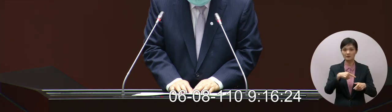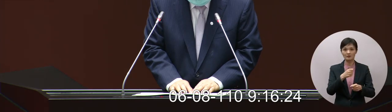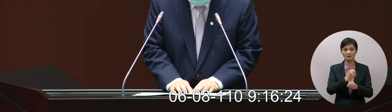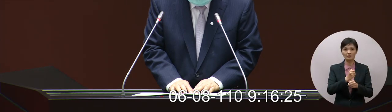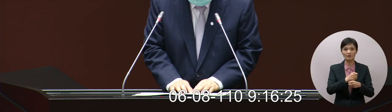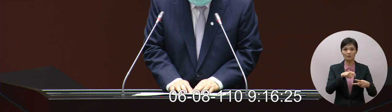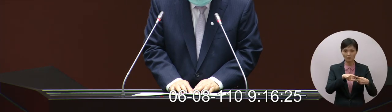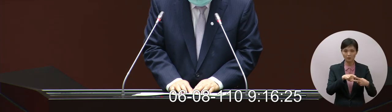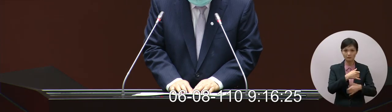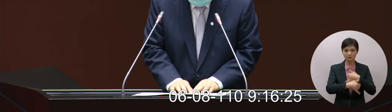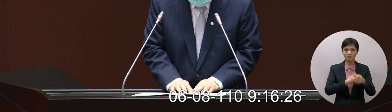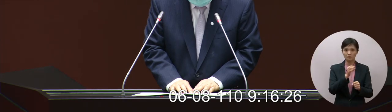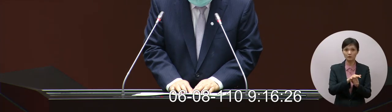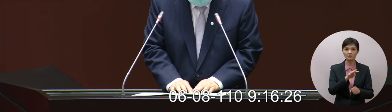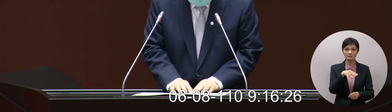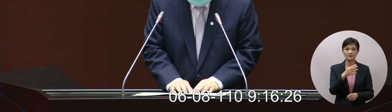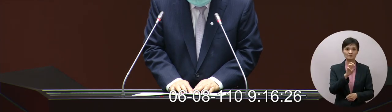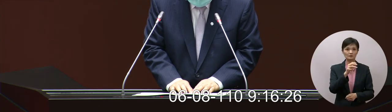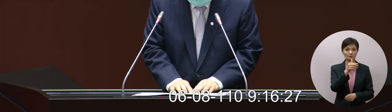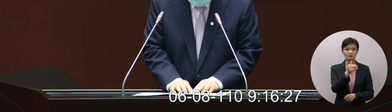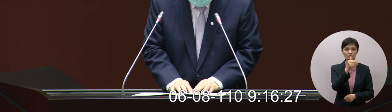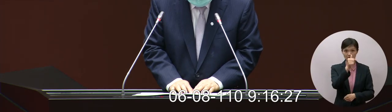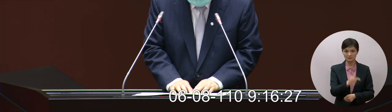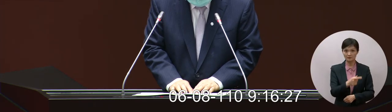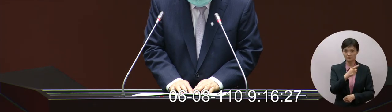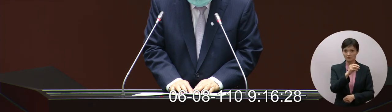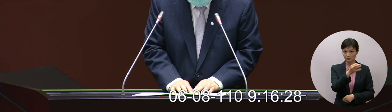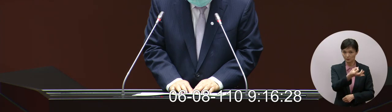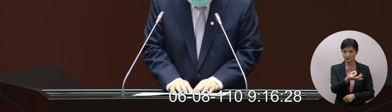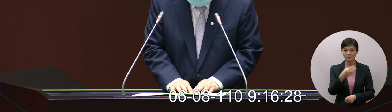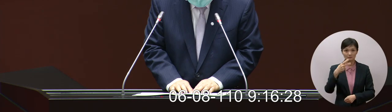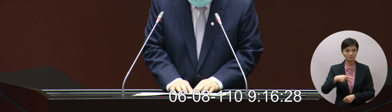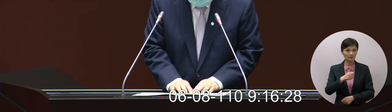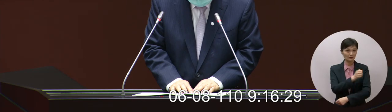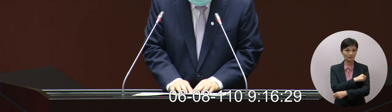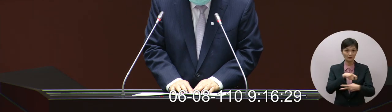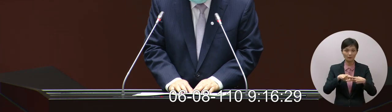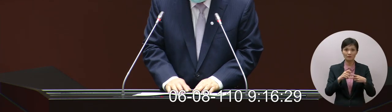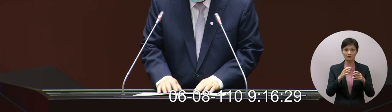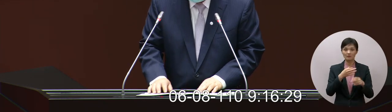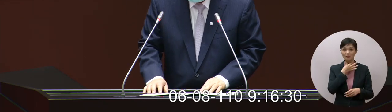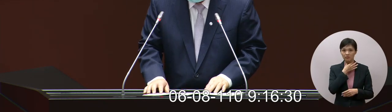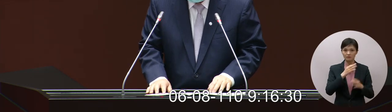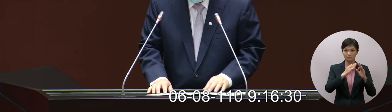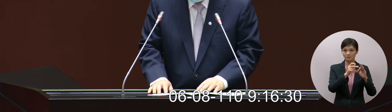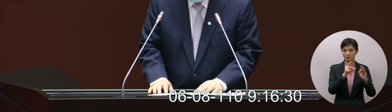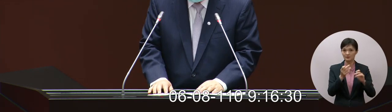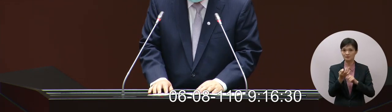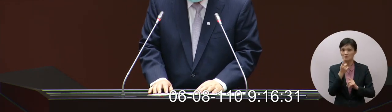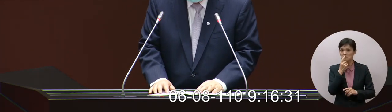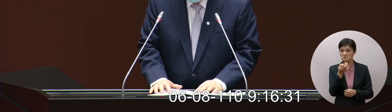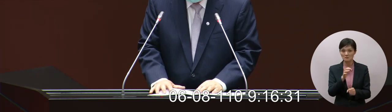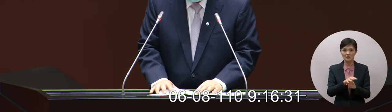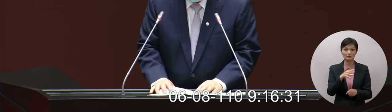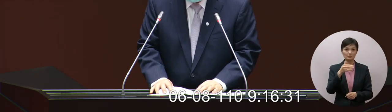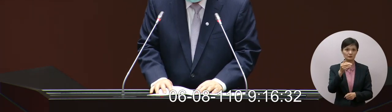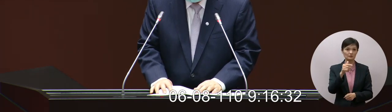等439.1亿元，以及办理劳工纾困贷款利息补贴